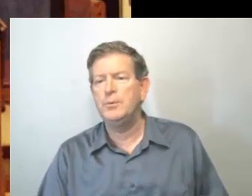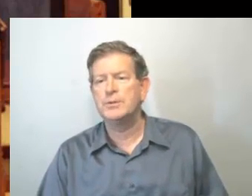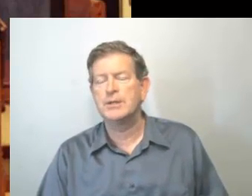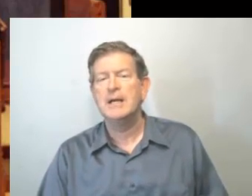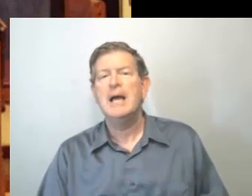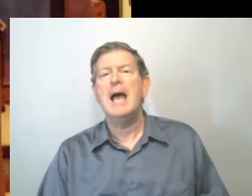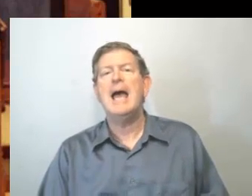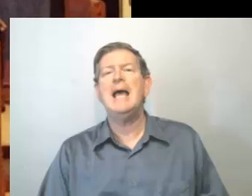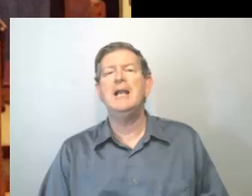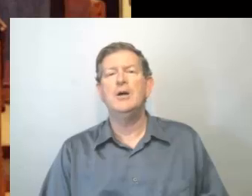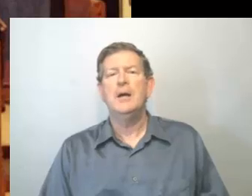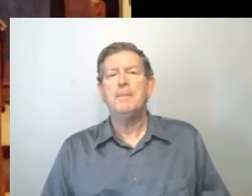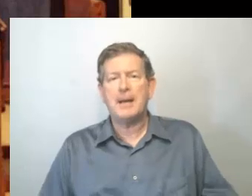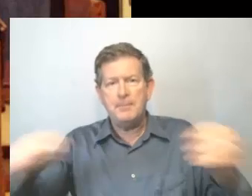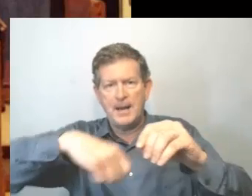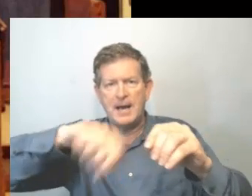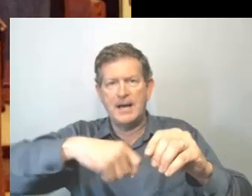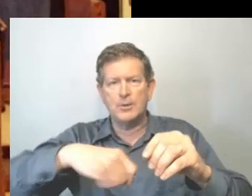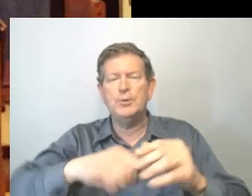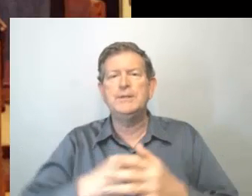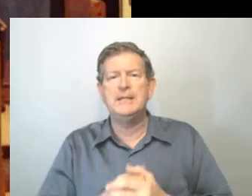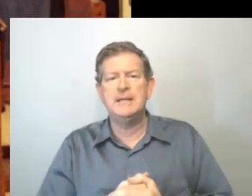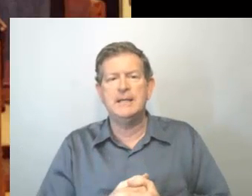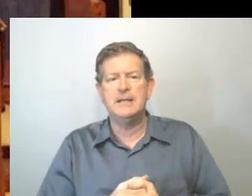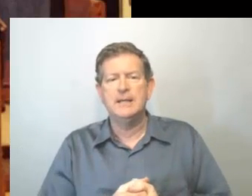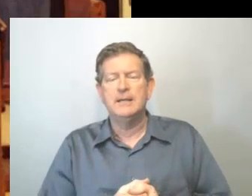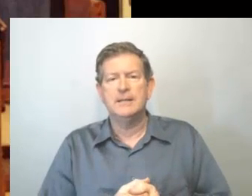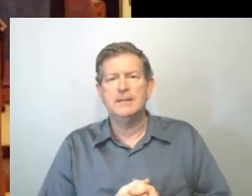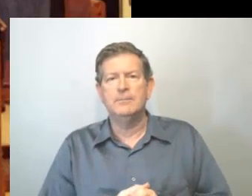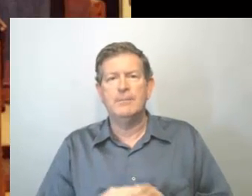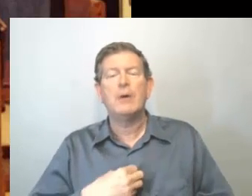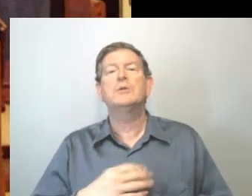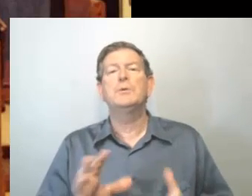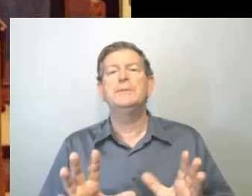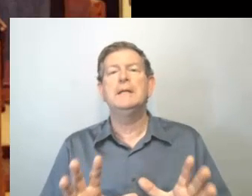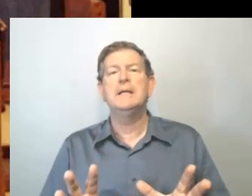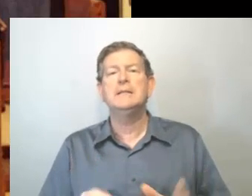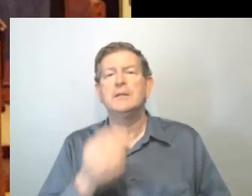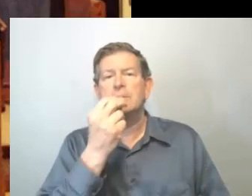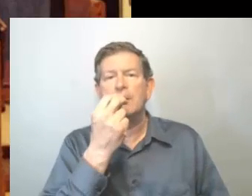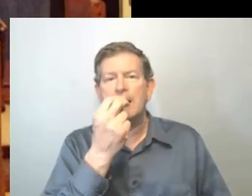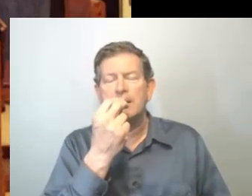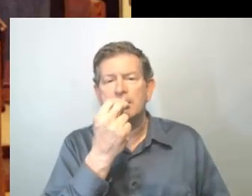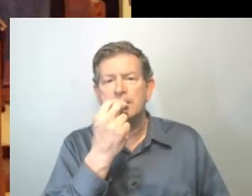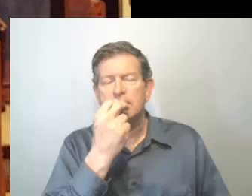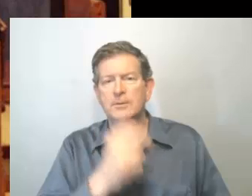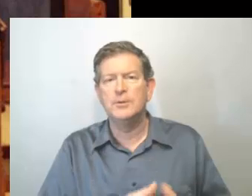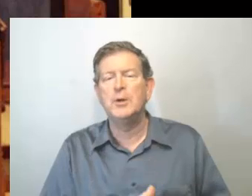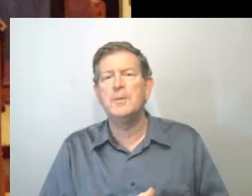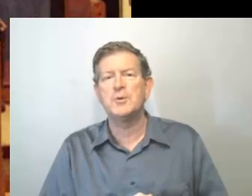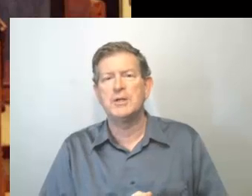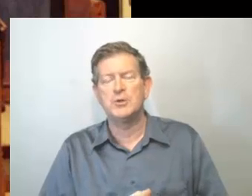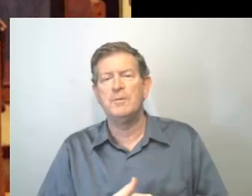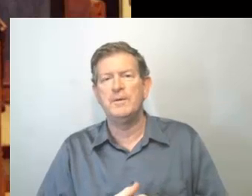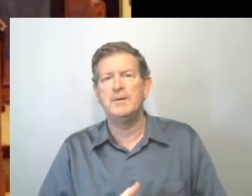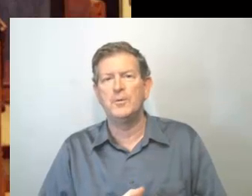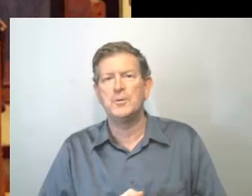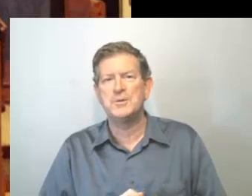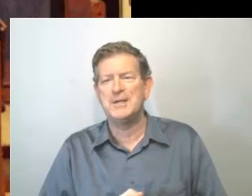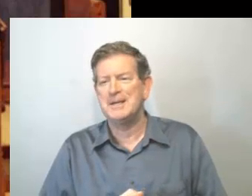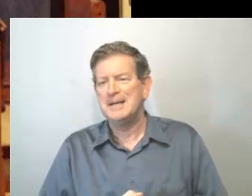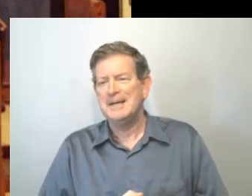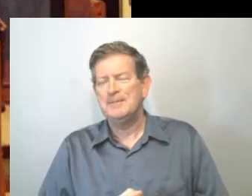mon épouse, elle prépare le dîner. Hein. Ma responsabilité, c'est de le manger, je le